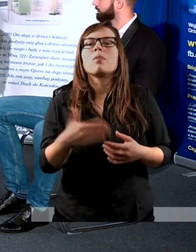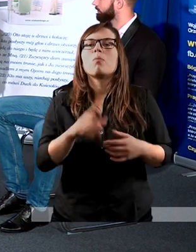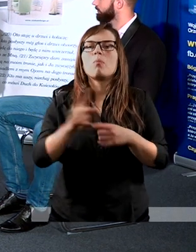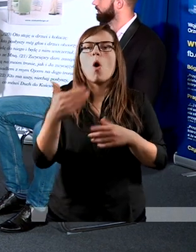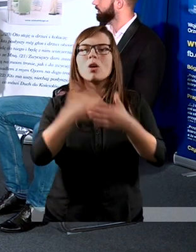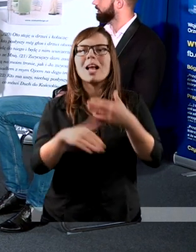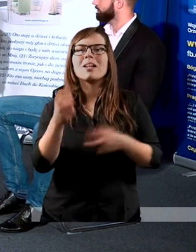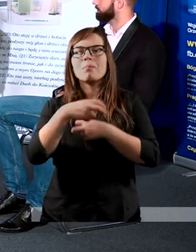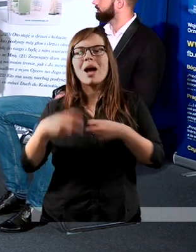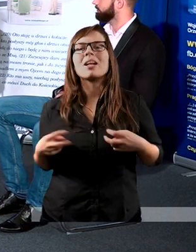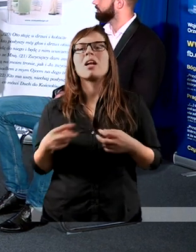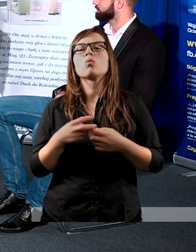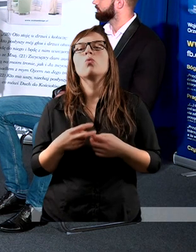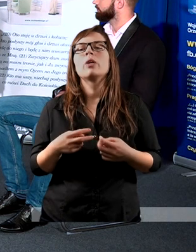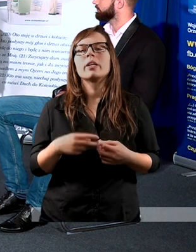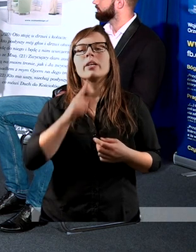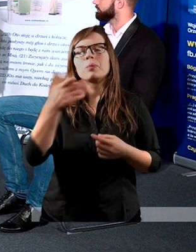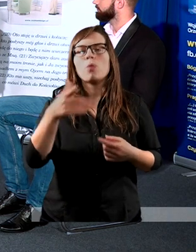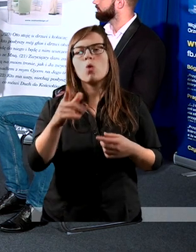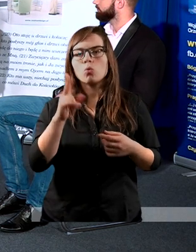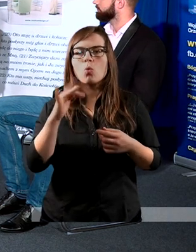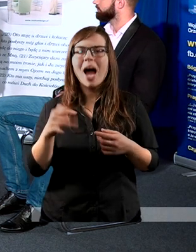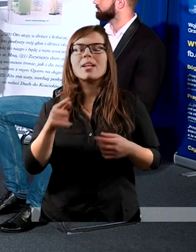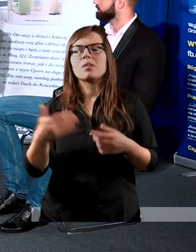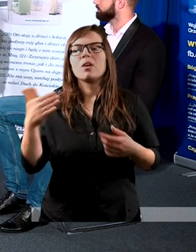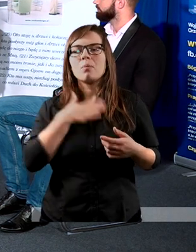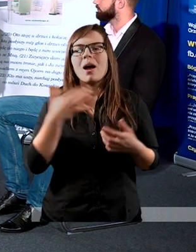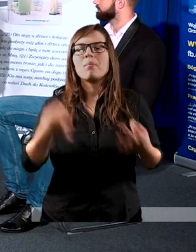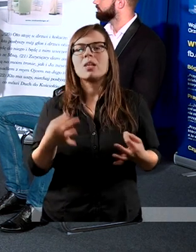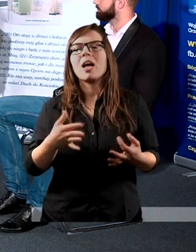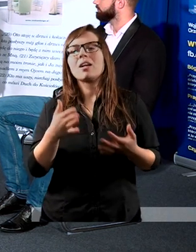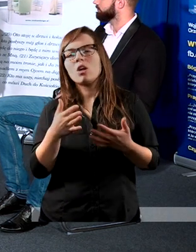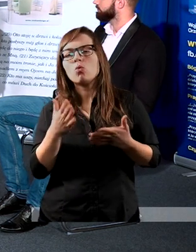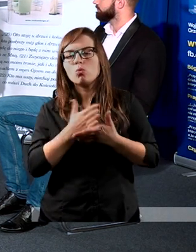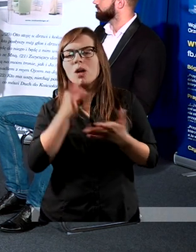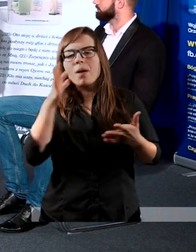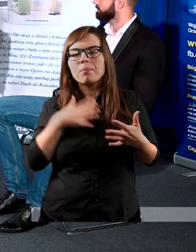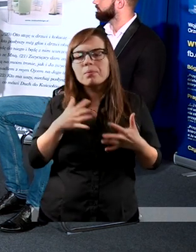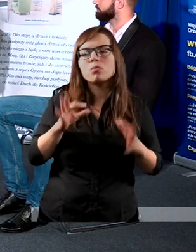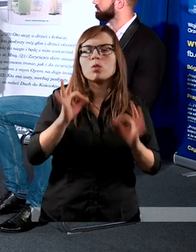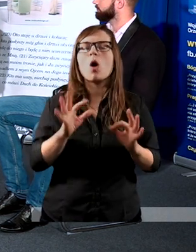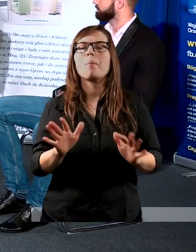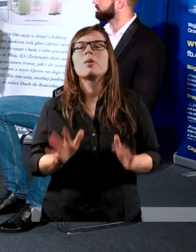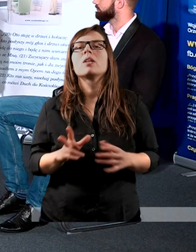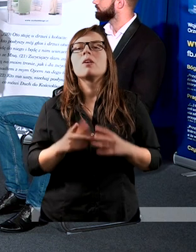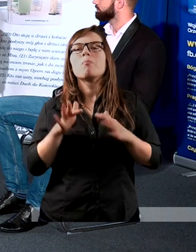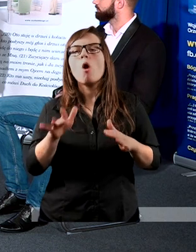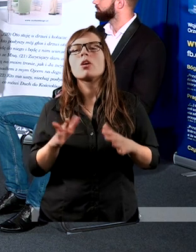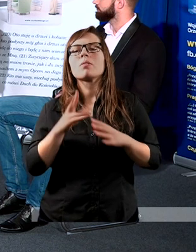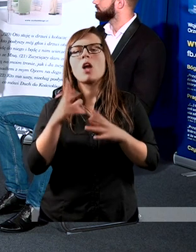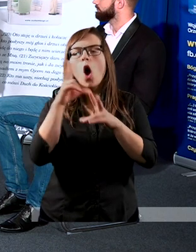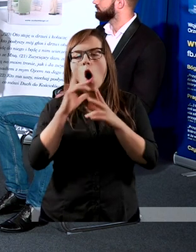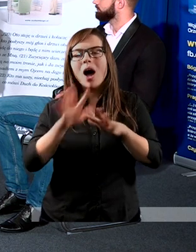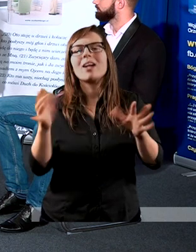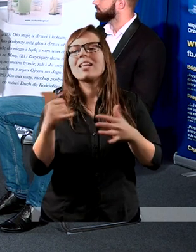po ostatnim badaniu, po 6-miesięcznej kuracji, miałem już 5 milimetrów i one się cały czas zmniejszają, czyli okazuje